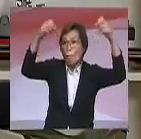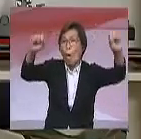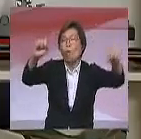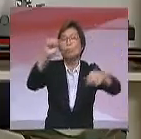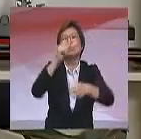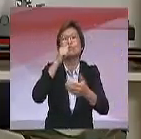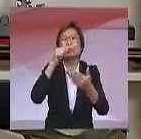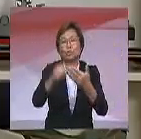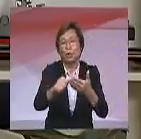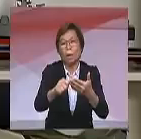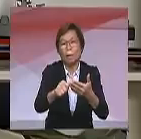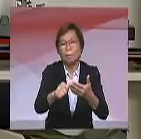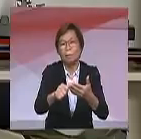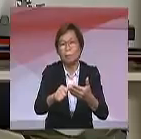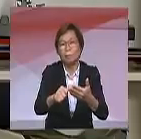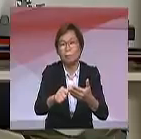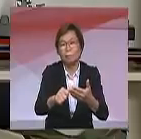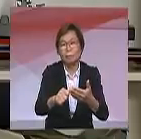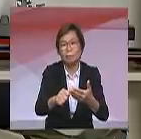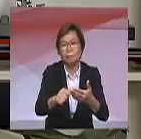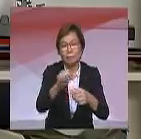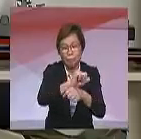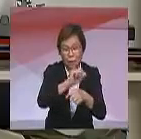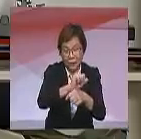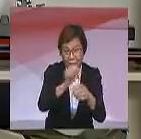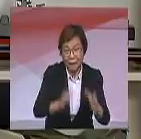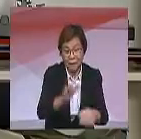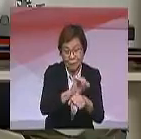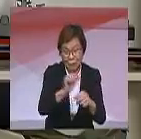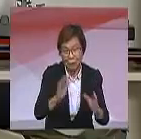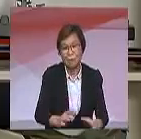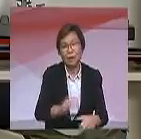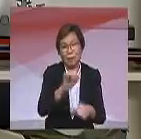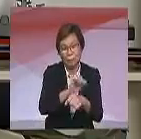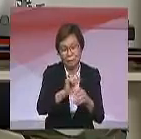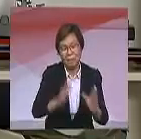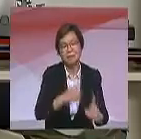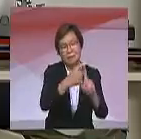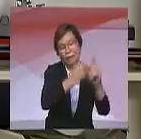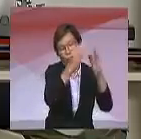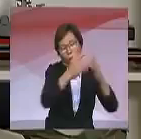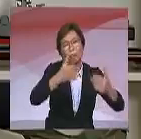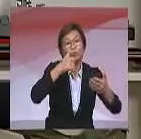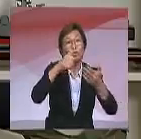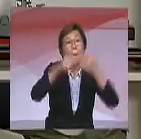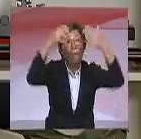pelepasan bagi pekerja-pekerja tersebut yang saya sebutkan tadi untuk bekerja daripada rumah.